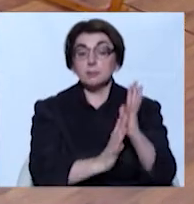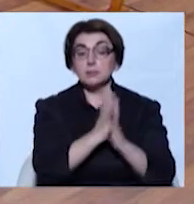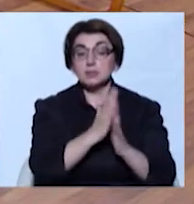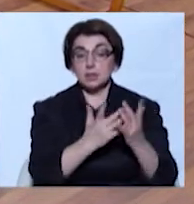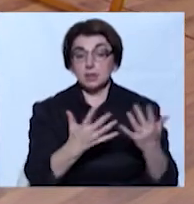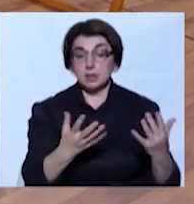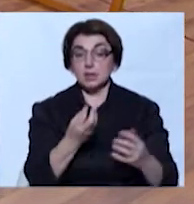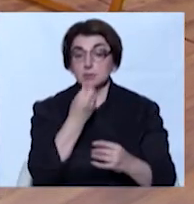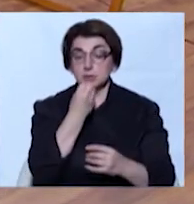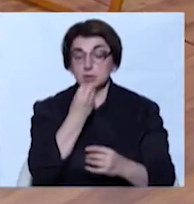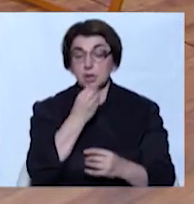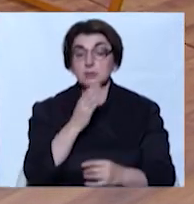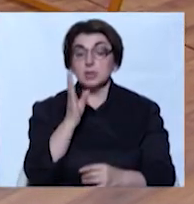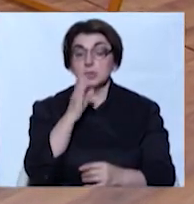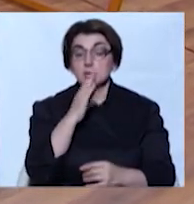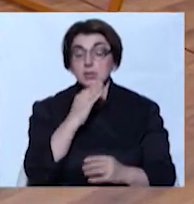წყალმცენარეებით.